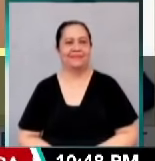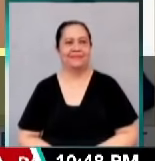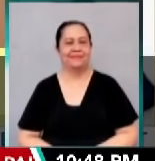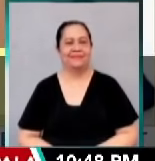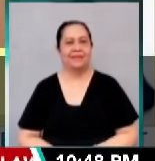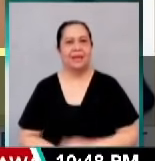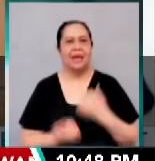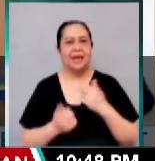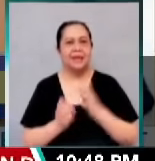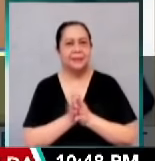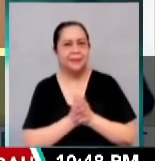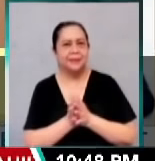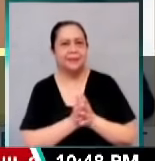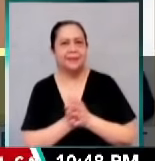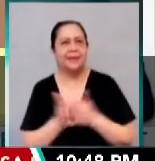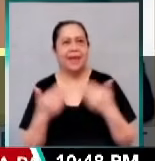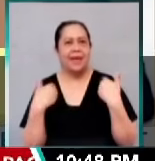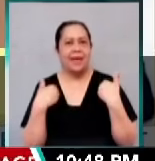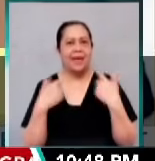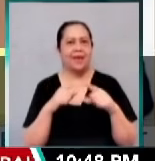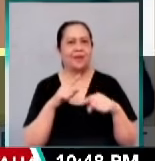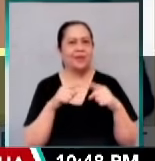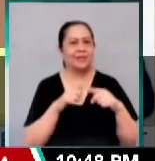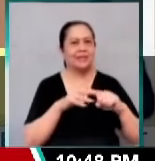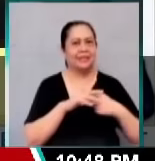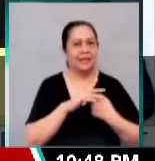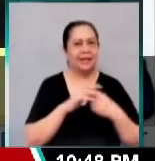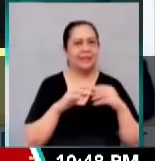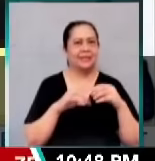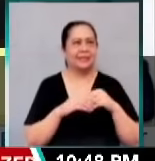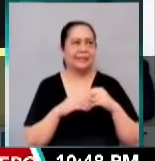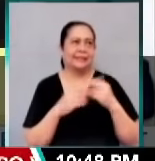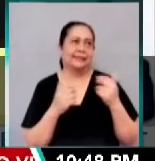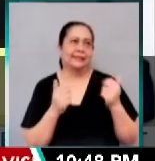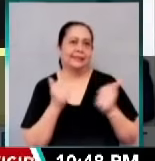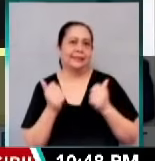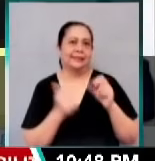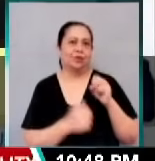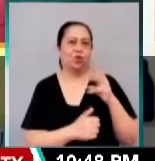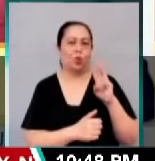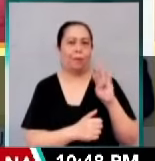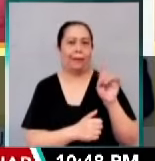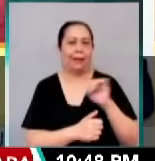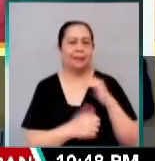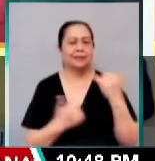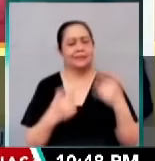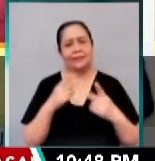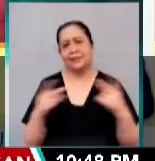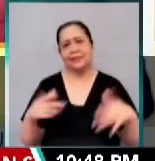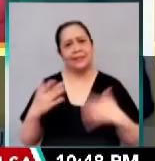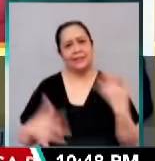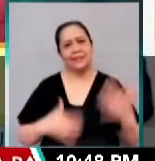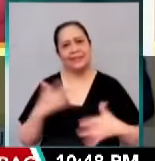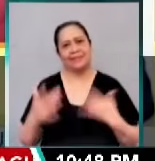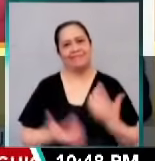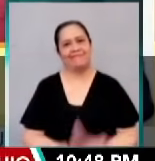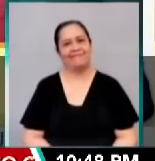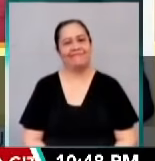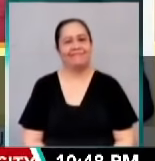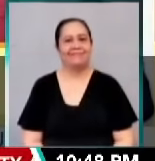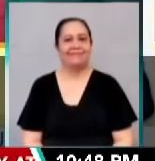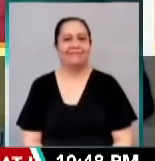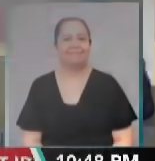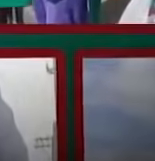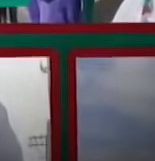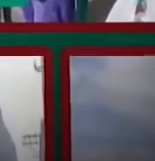I had before when I was starting out in showbiz. And I'm just so excited. No? Katrina Son, GMA News.